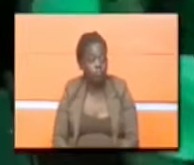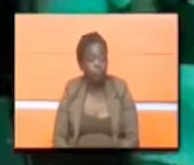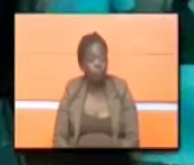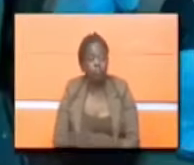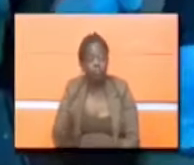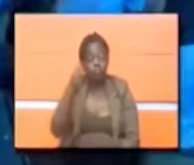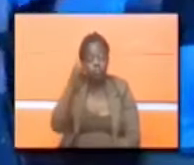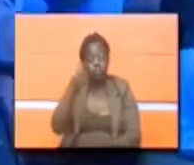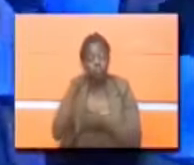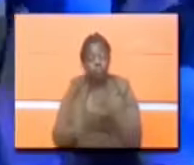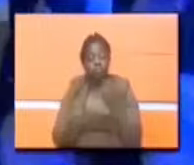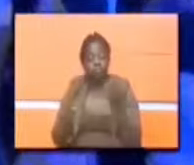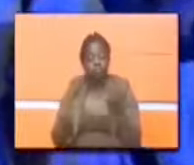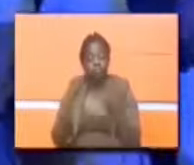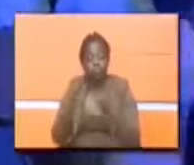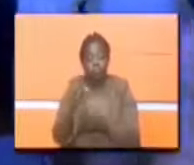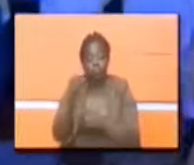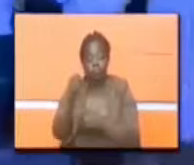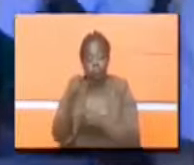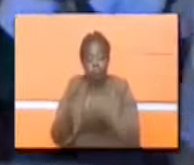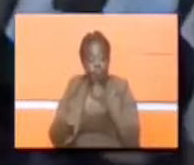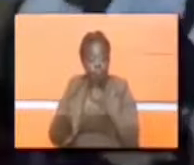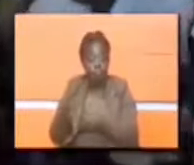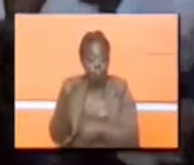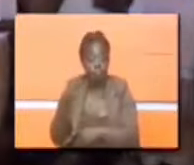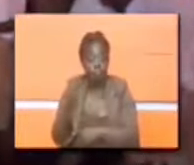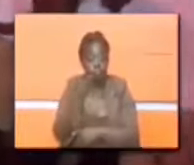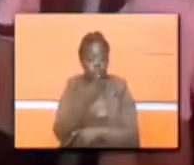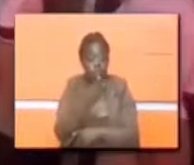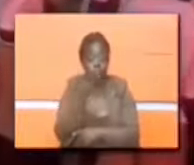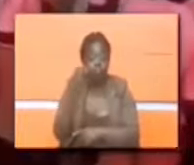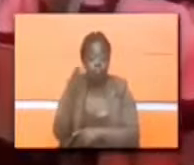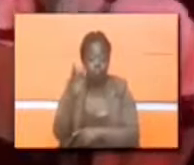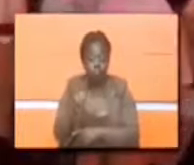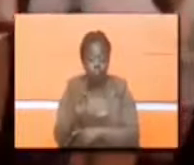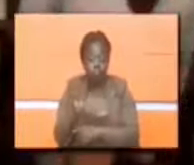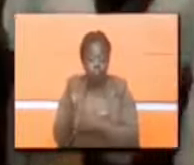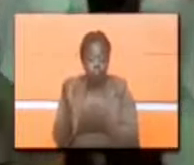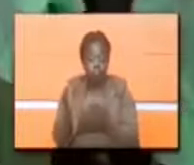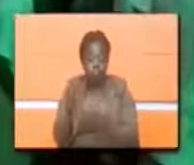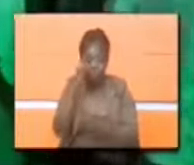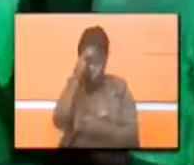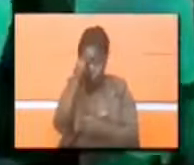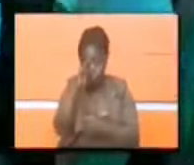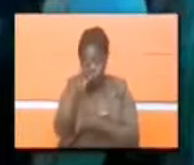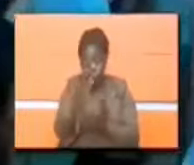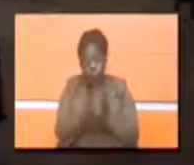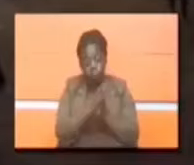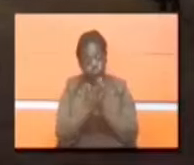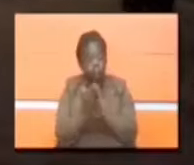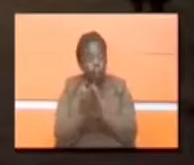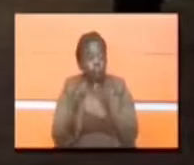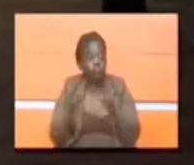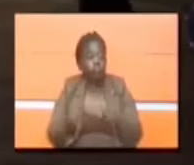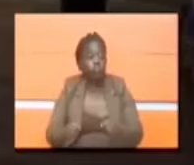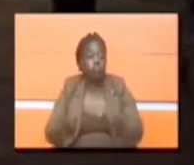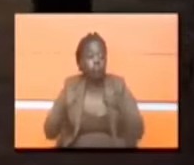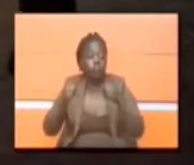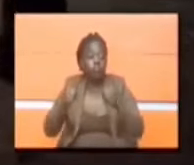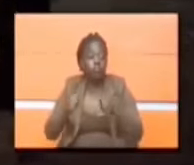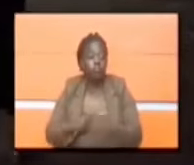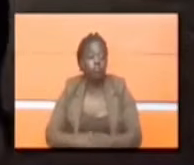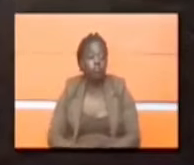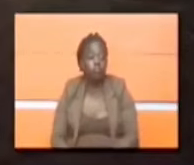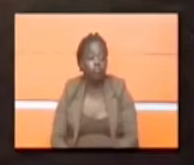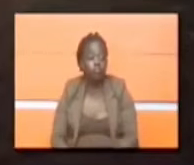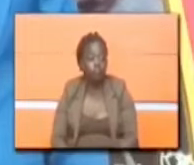Zigenzo okugwanga ekibiina ky'omukaga kiwangudde n'obubonero 48 era wano abayizi bakwasiddwa ekikopo.